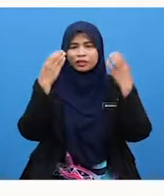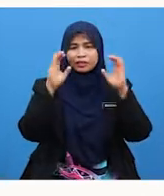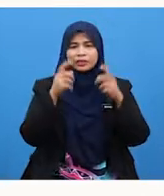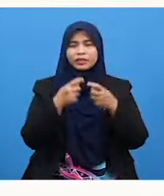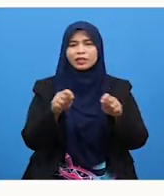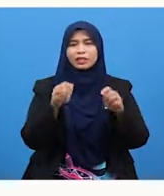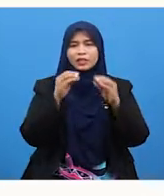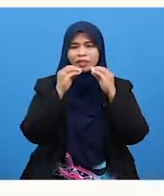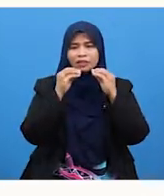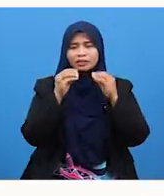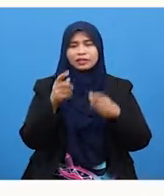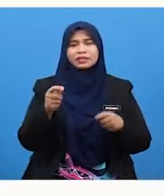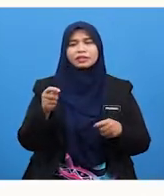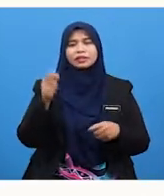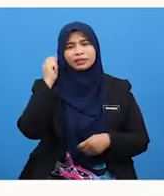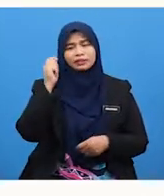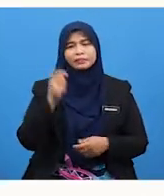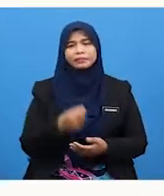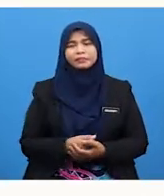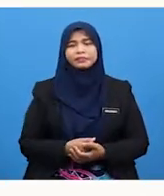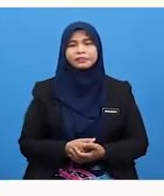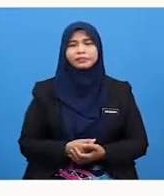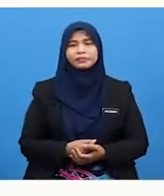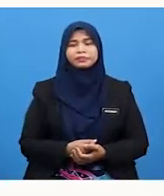telah ajarkan sebentar tadi.